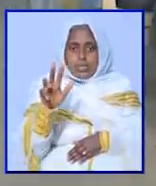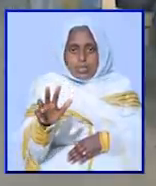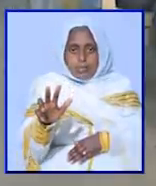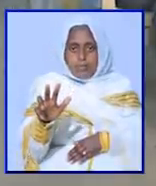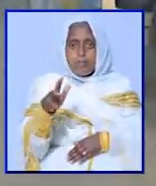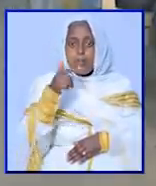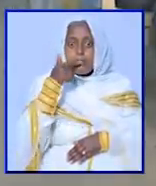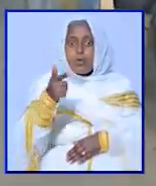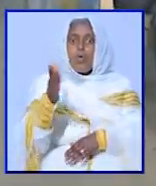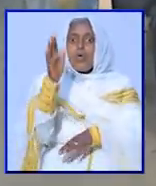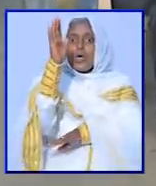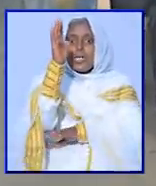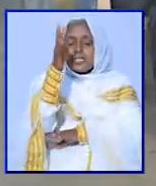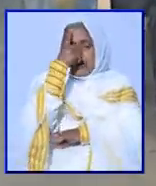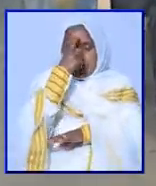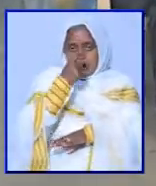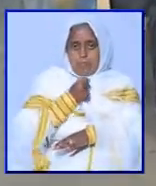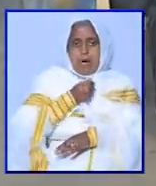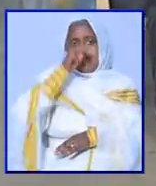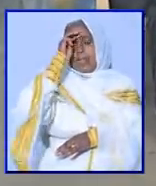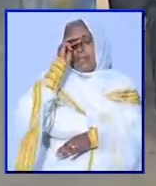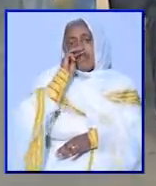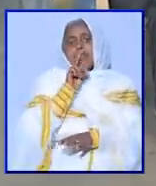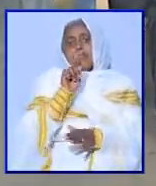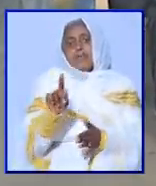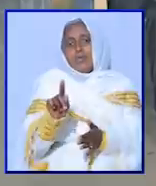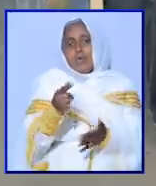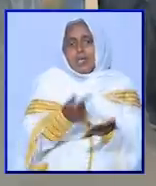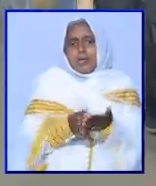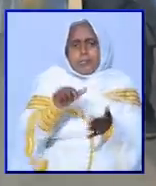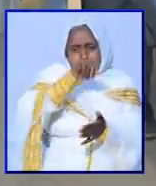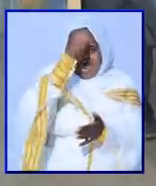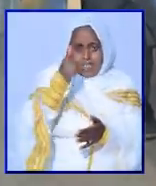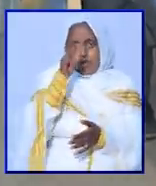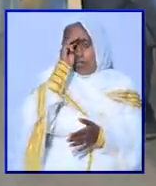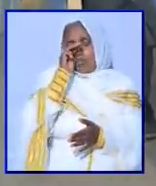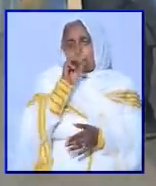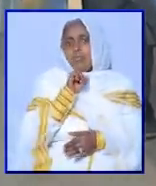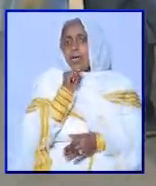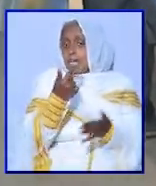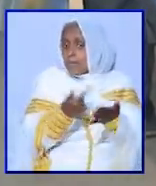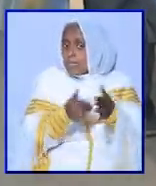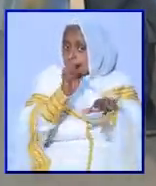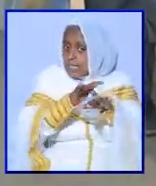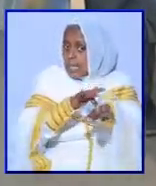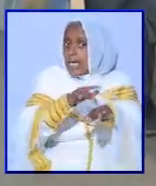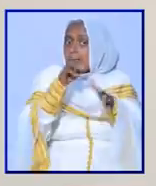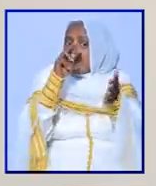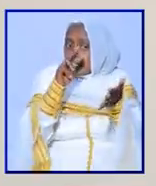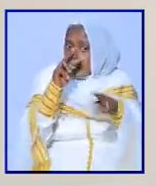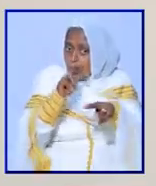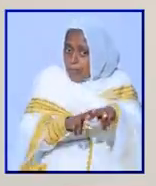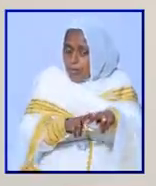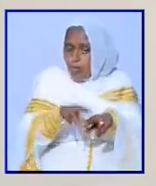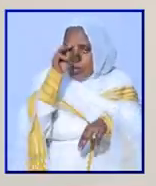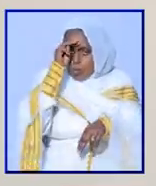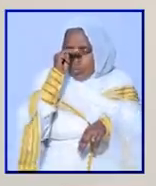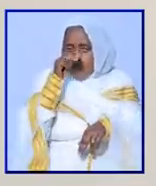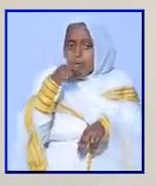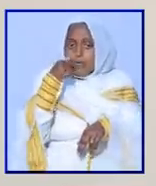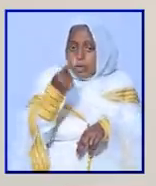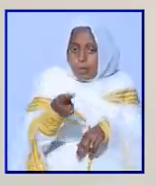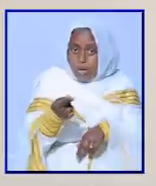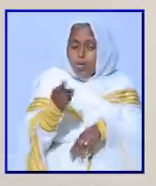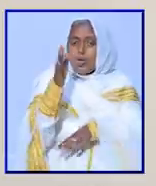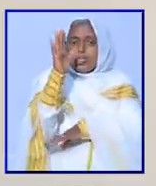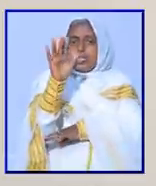አንድም ሶስትም ብሎ እግዚአብሔር የማመን ጥበብ ነው። ይሄ ማንኛውም ጥበብ አይደለም። እዚህ ላይ